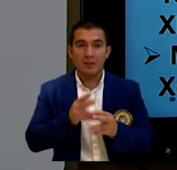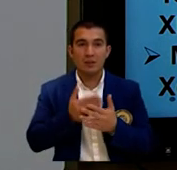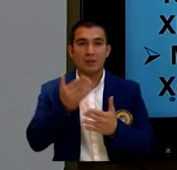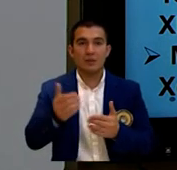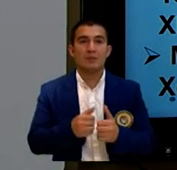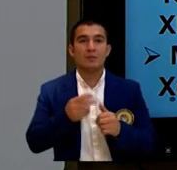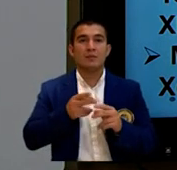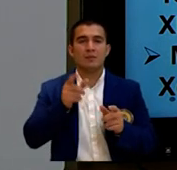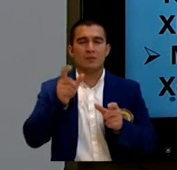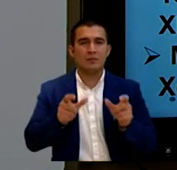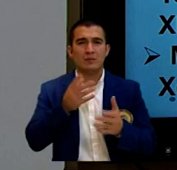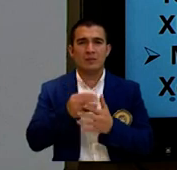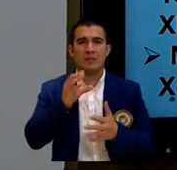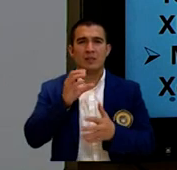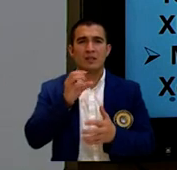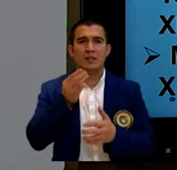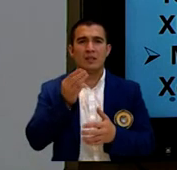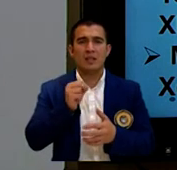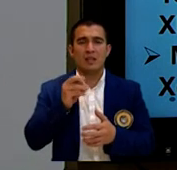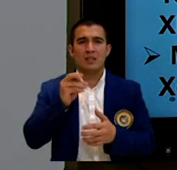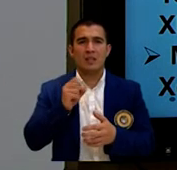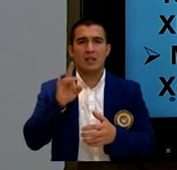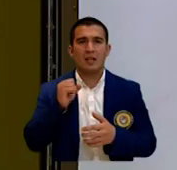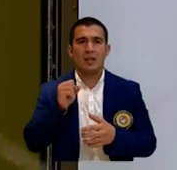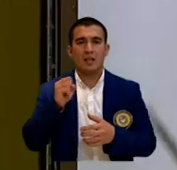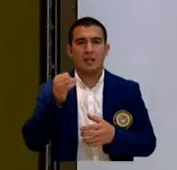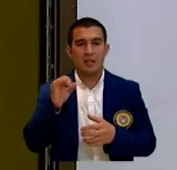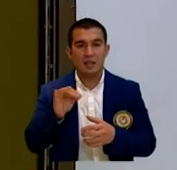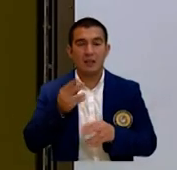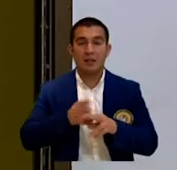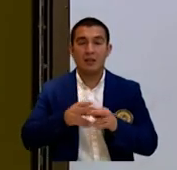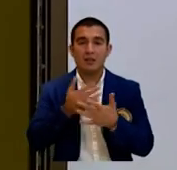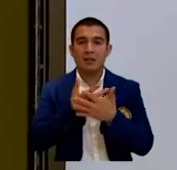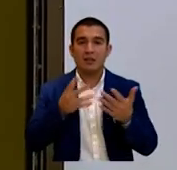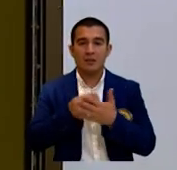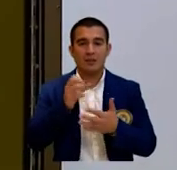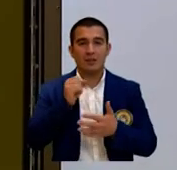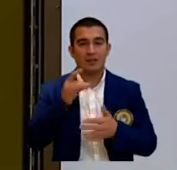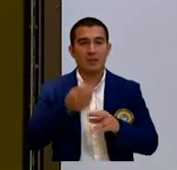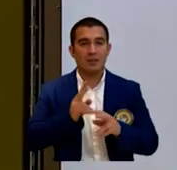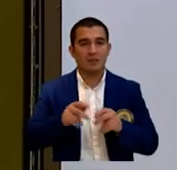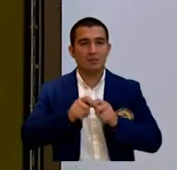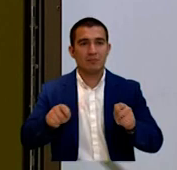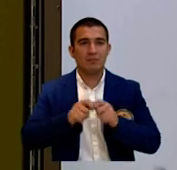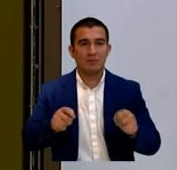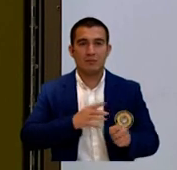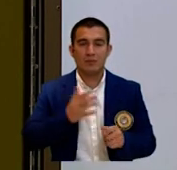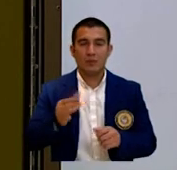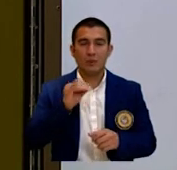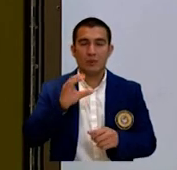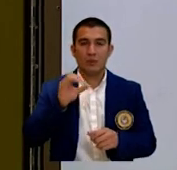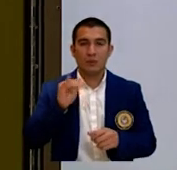Bayoniy o'zining Shajarai Xorazm Shohi va Xorazm tarixi kabi asarlarni yaratar ekan, u o'z